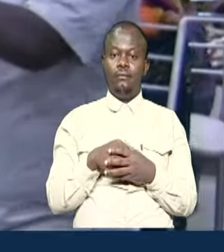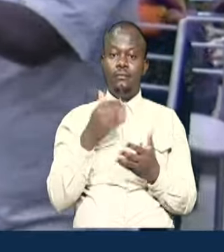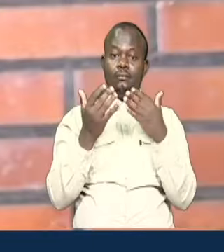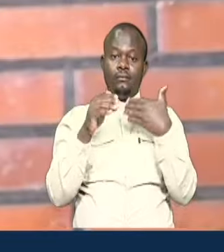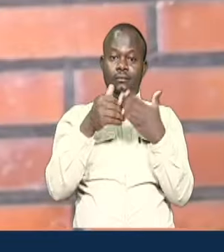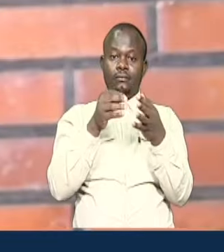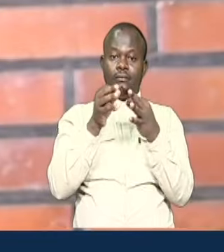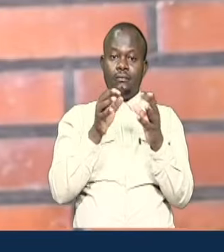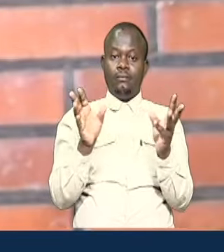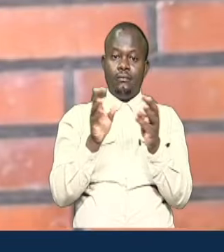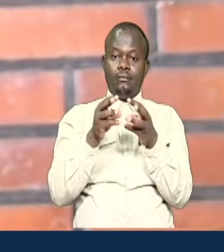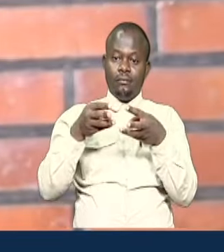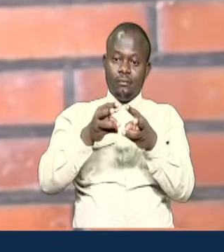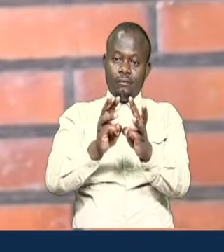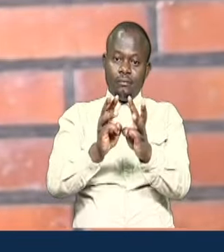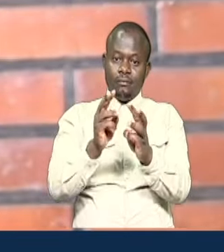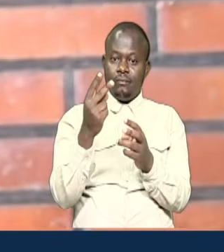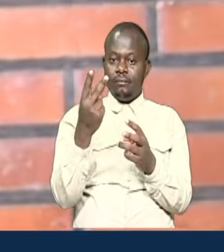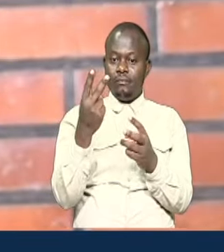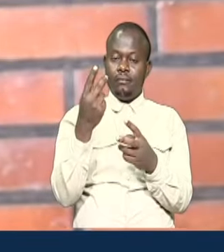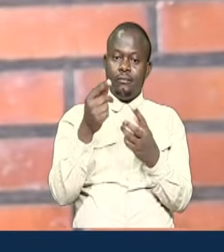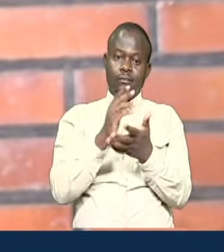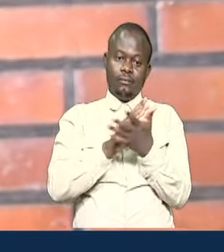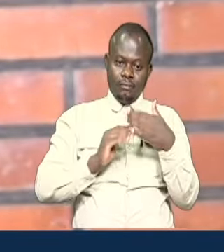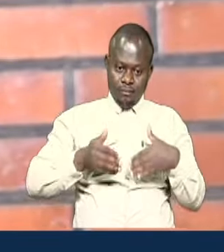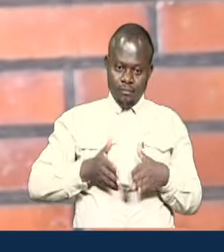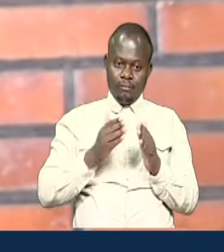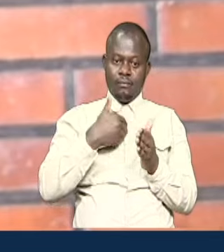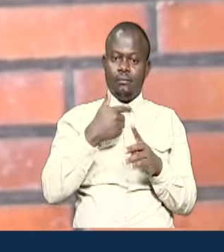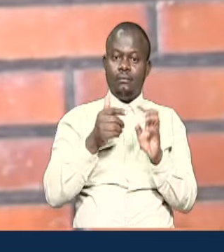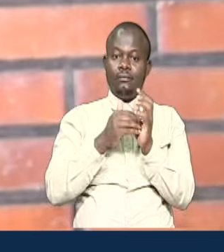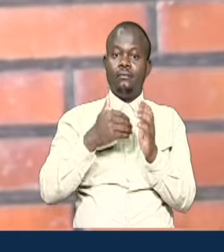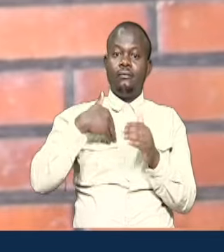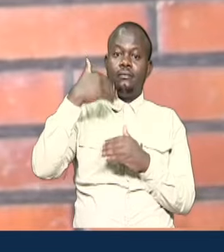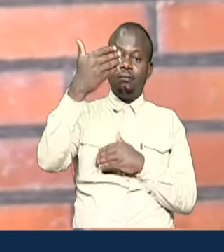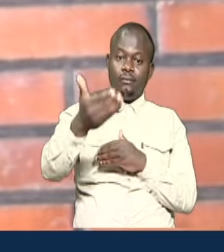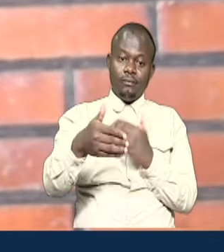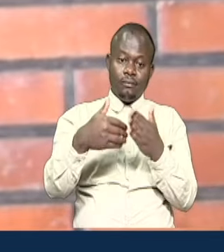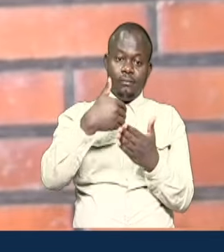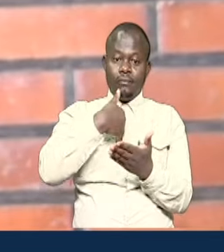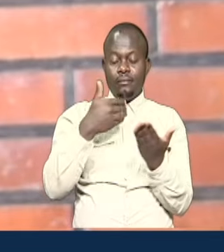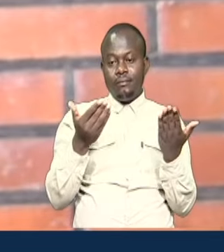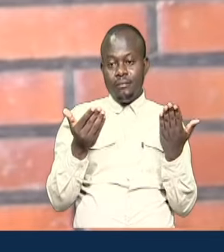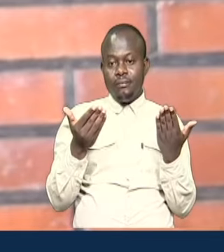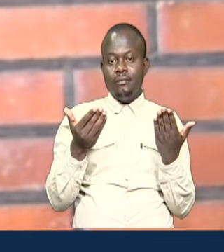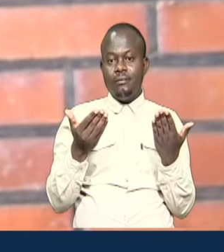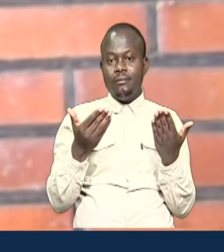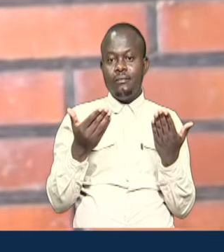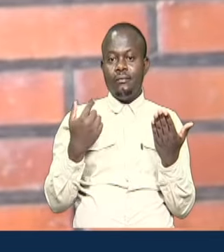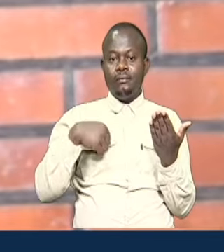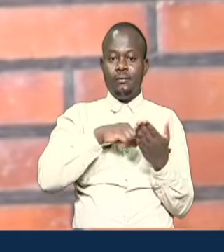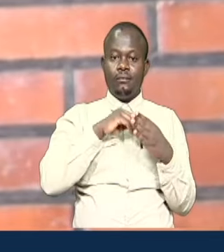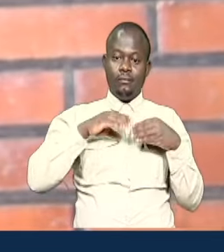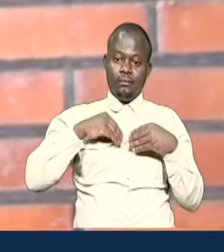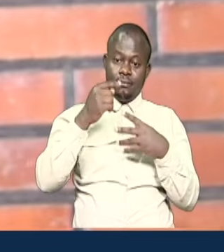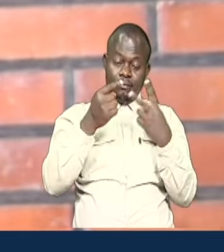make, aba bana hari uburyo bubiri, hari abavuka bawufite, hari n'ababugira nyuma. Abavuka bawufite hari twemera ko hari